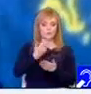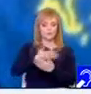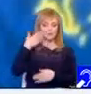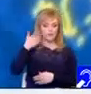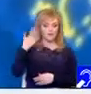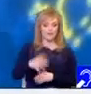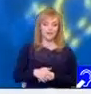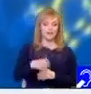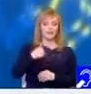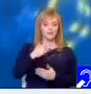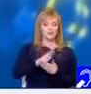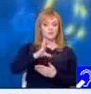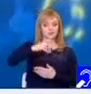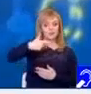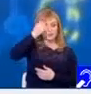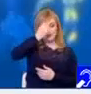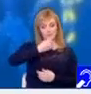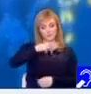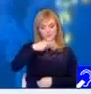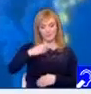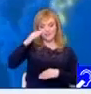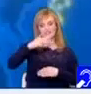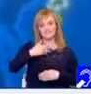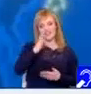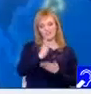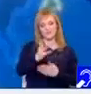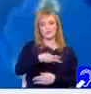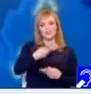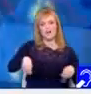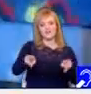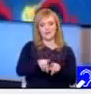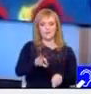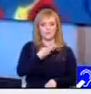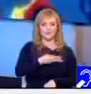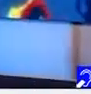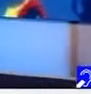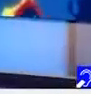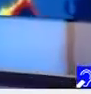Eu sunt Victoria Colesnic și vă mulțumesc pentru atenție. Să aveți o seară așa cum vă doriți. La revedere!